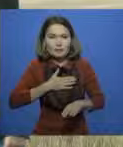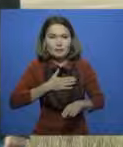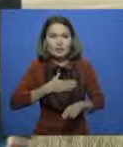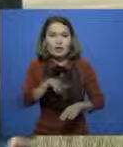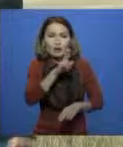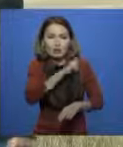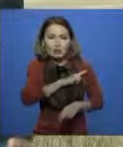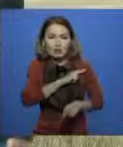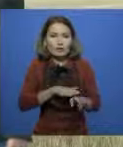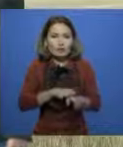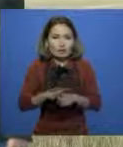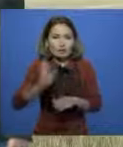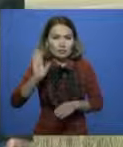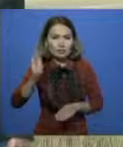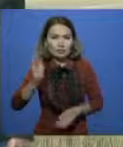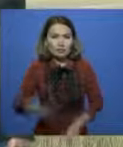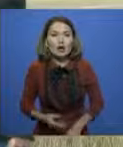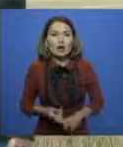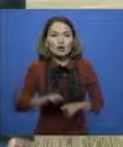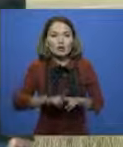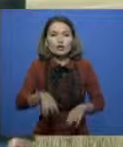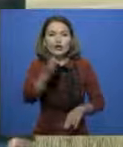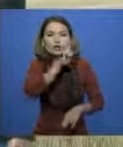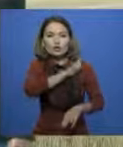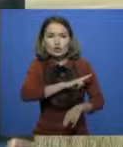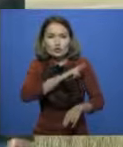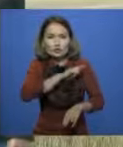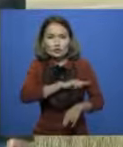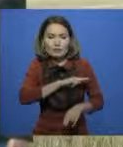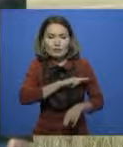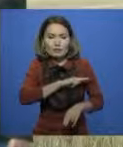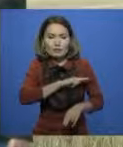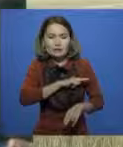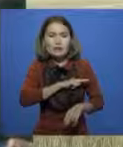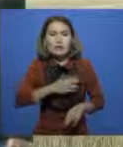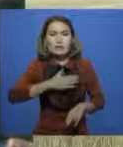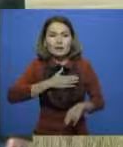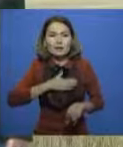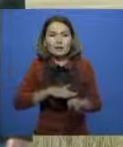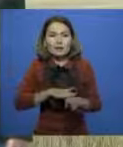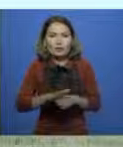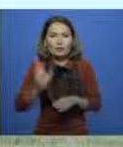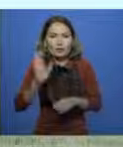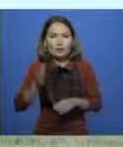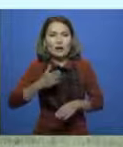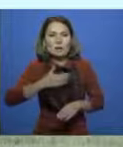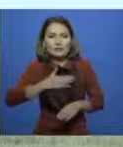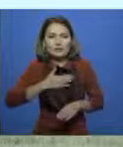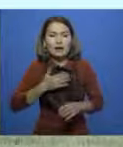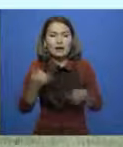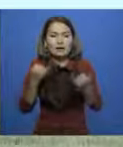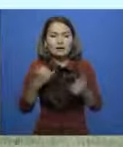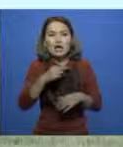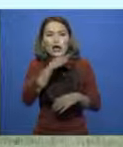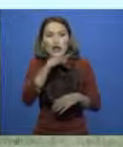енді ол сынды естідік, енді оны өндіру үшін мынау Россия санкция жариялады ғой. Сондықтан бізге ол өте қолайлы. Қалай